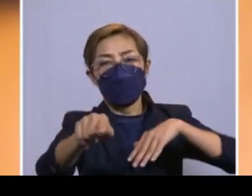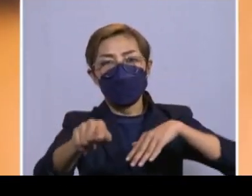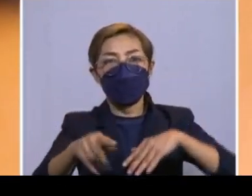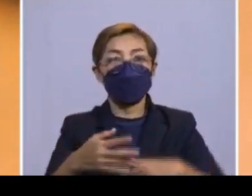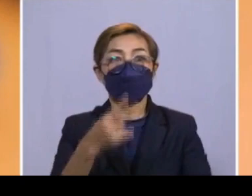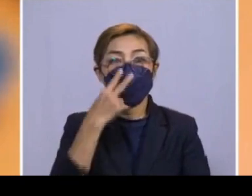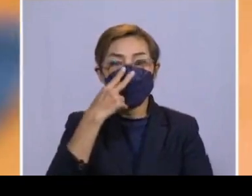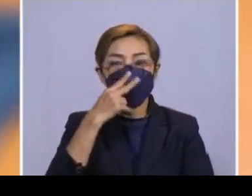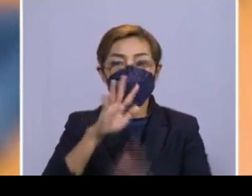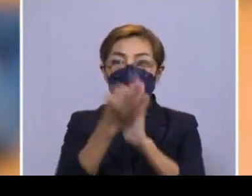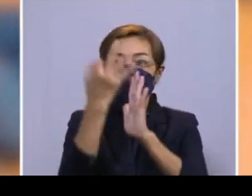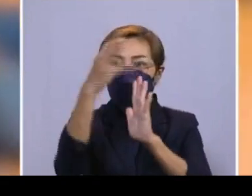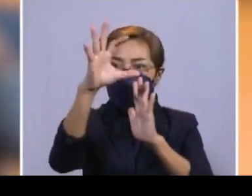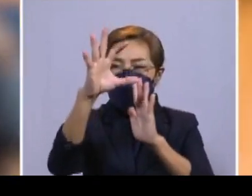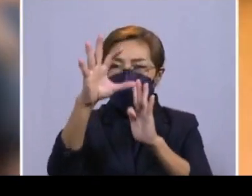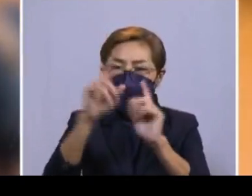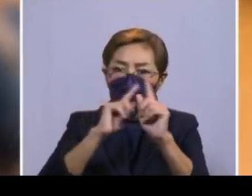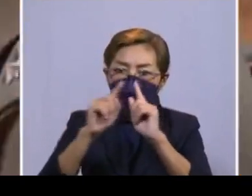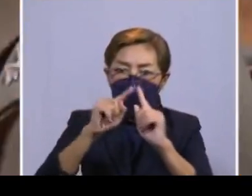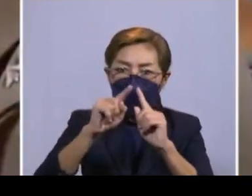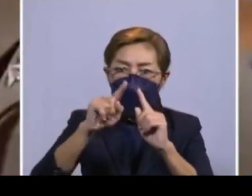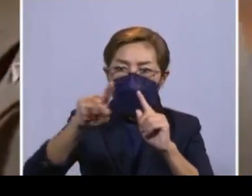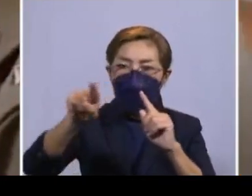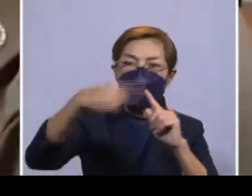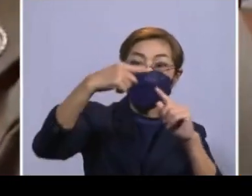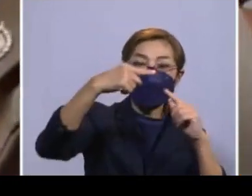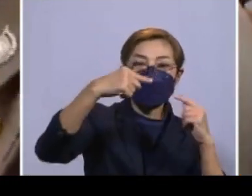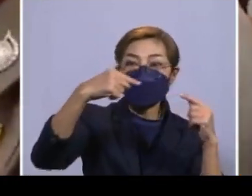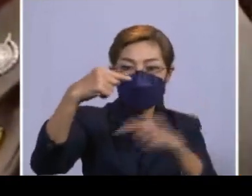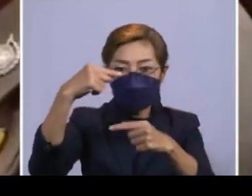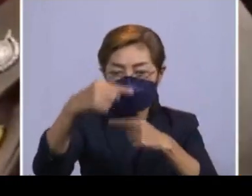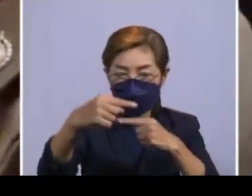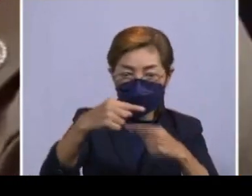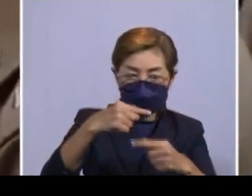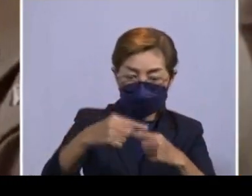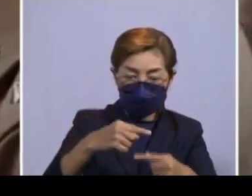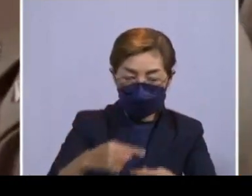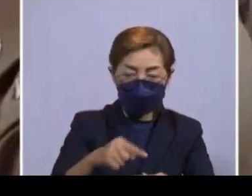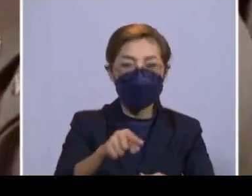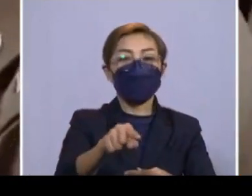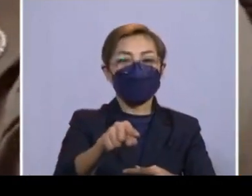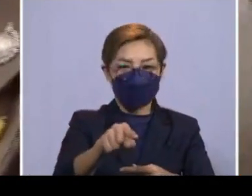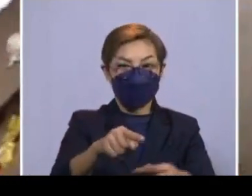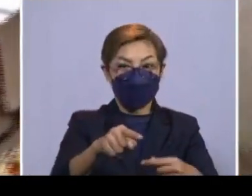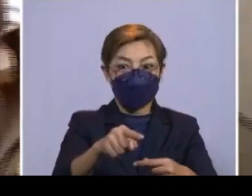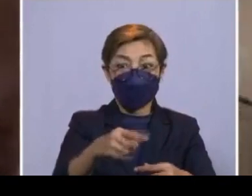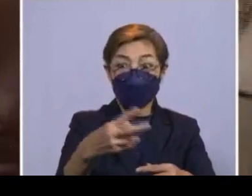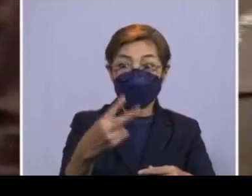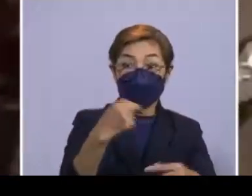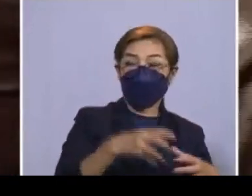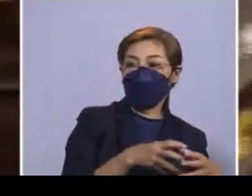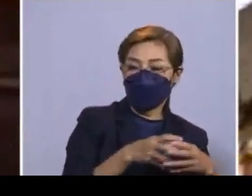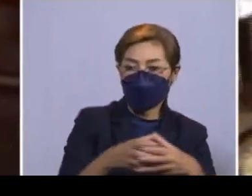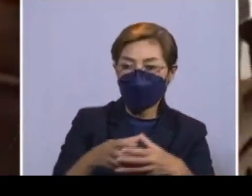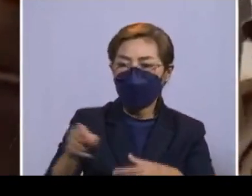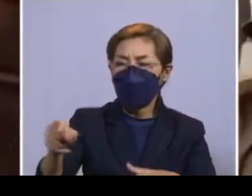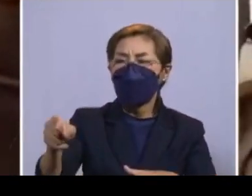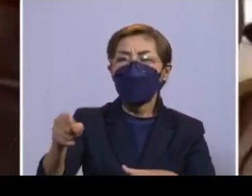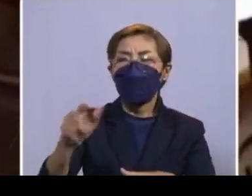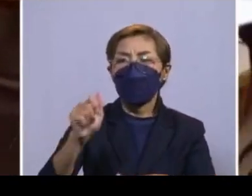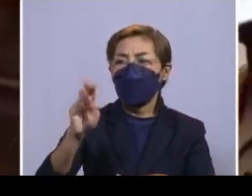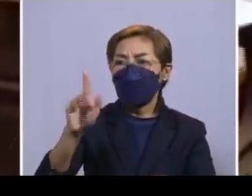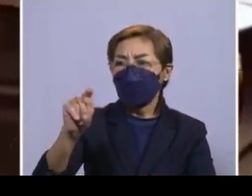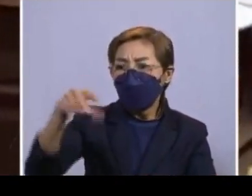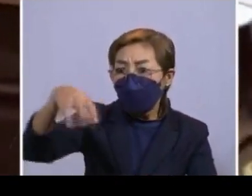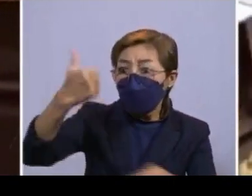การเนี่ยแหละค่ะโพสต์จาพูดคุยท้าทายกันทาง Facebook แต่ไม่คิดว่าจะเป็นหน้าบ้านของนายกเทศมนตรีส่วนระเบิดเอาม